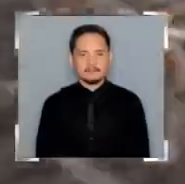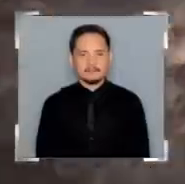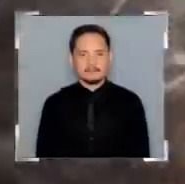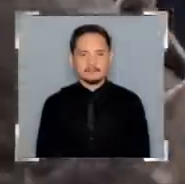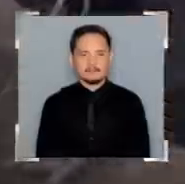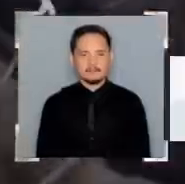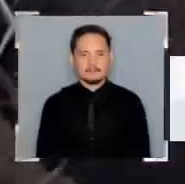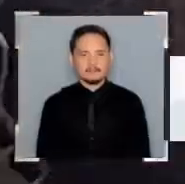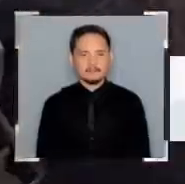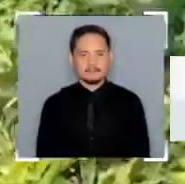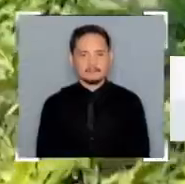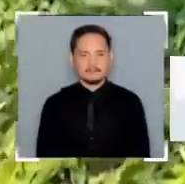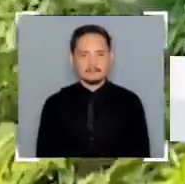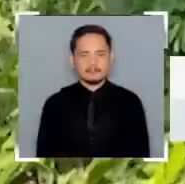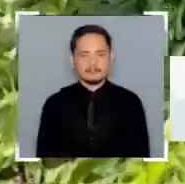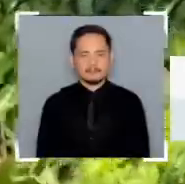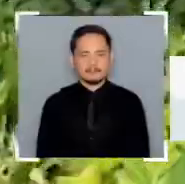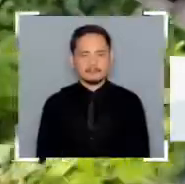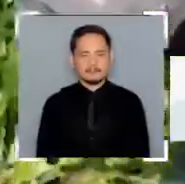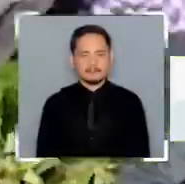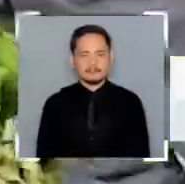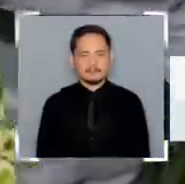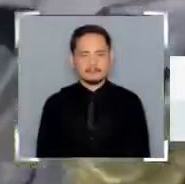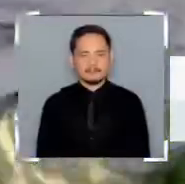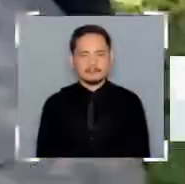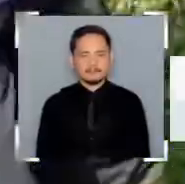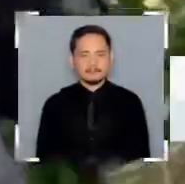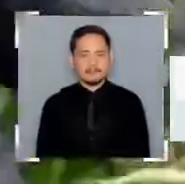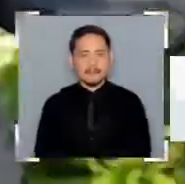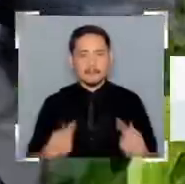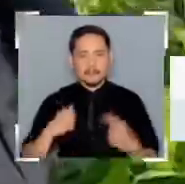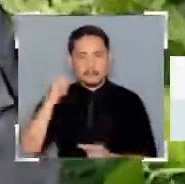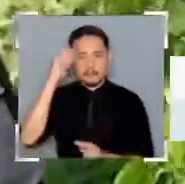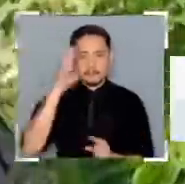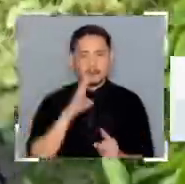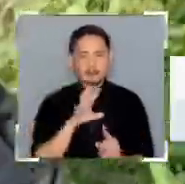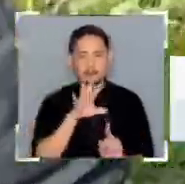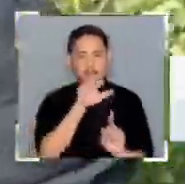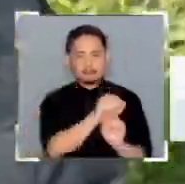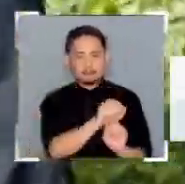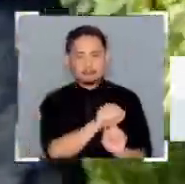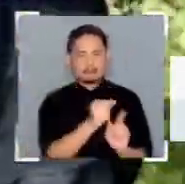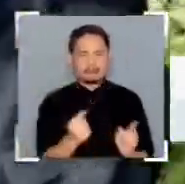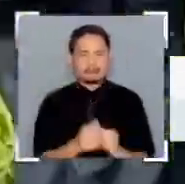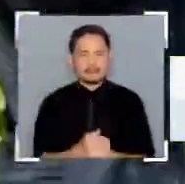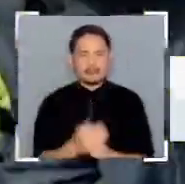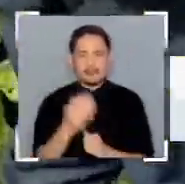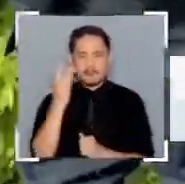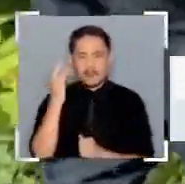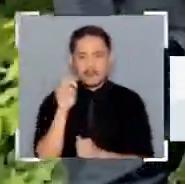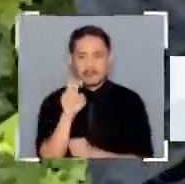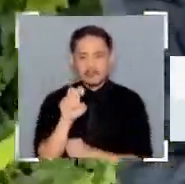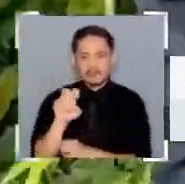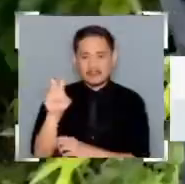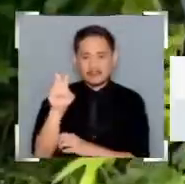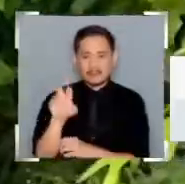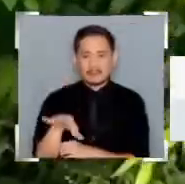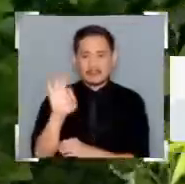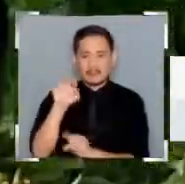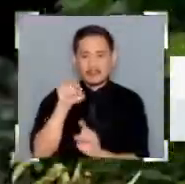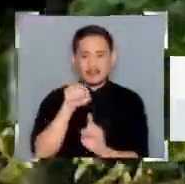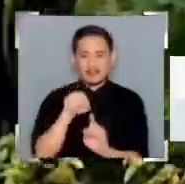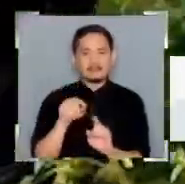Mga kapigil, hininga ang aktwal na paghuli ng ilang lalaki sa tatlong ahas na namataan sa isang bakuran sa Mangaldan,